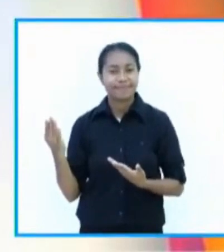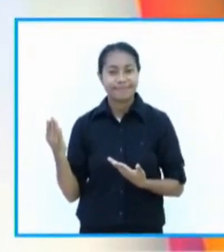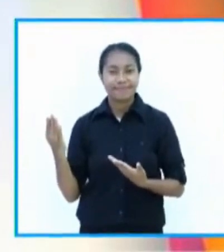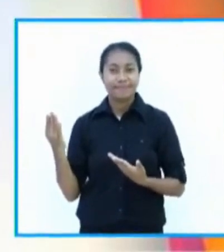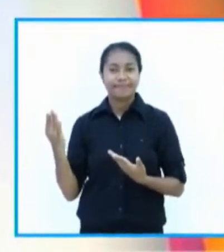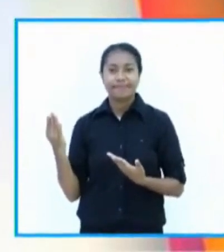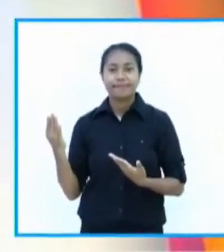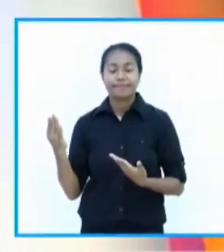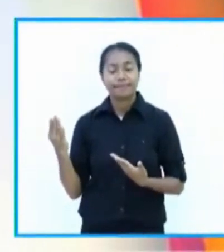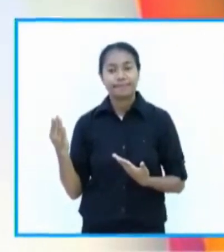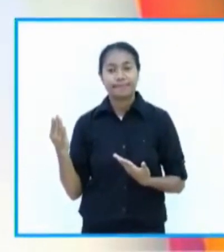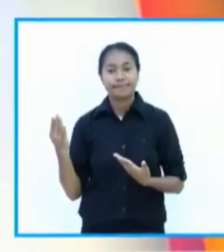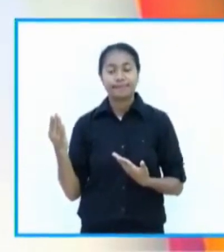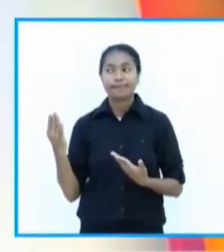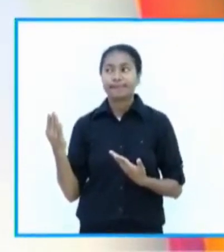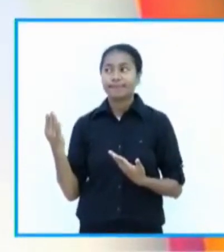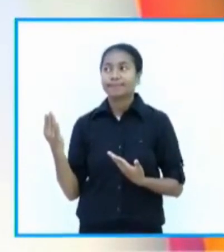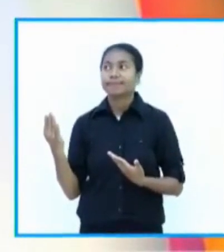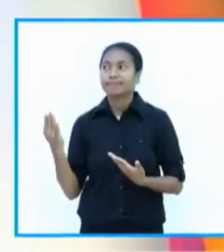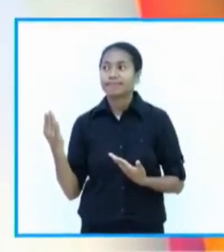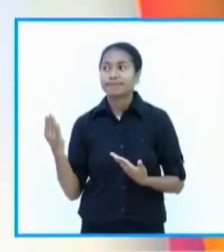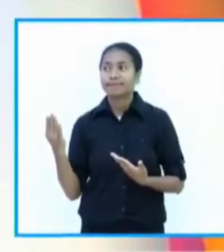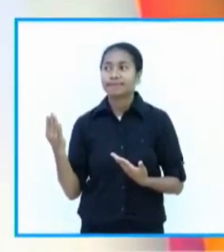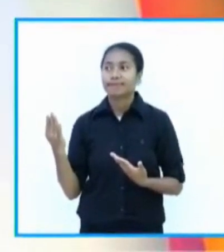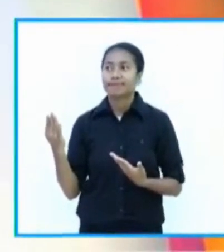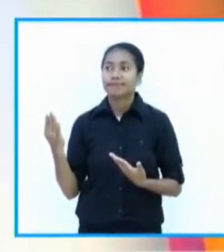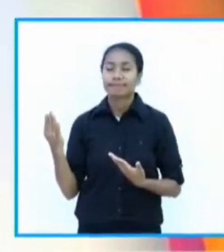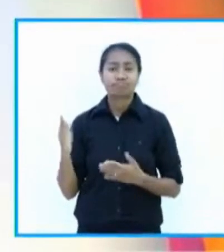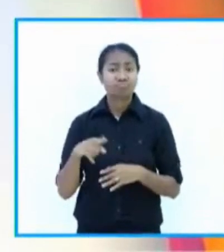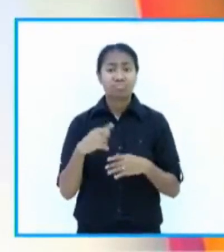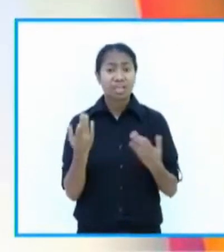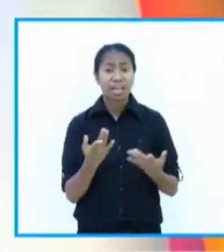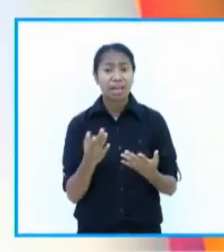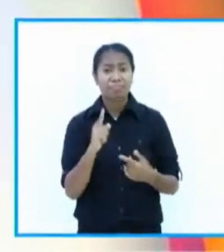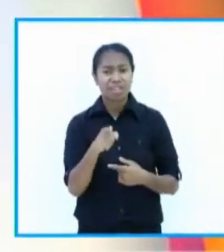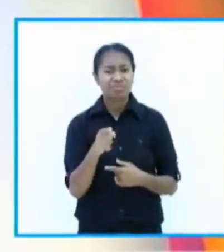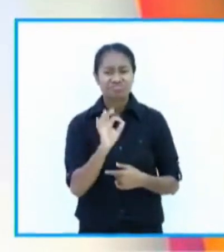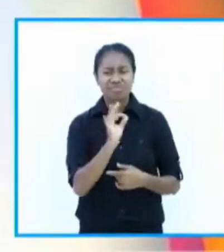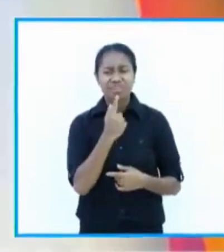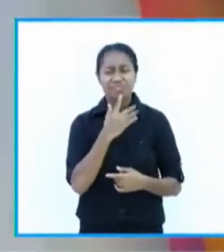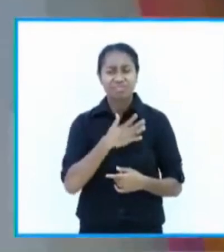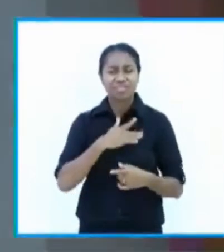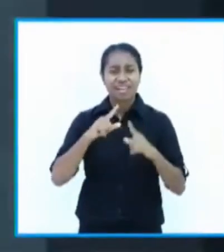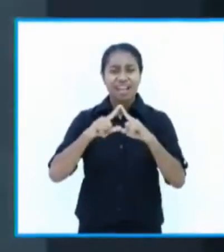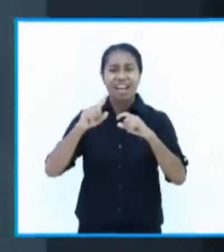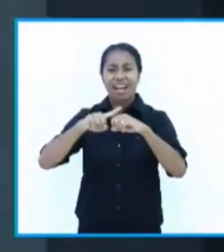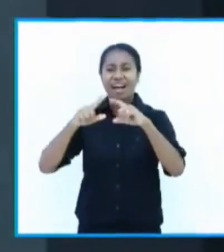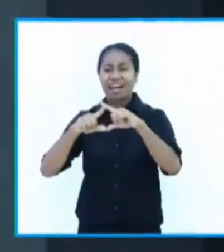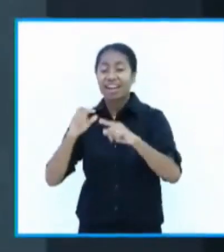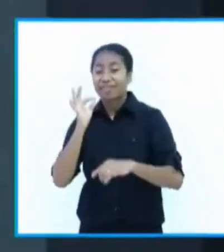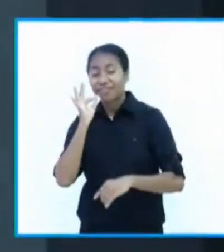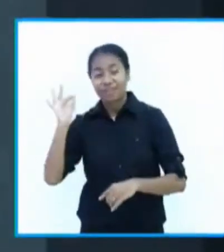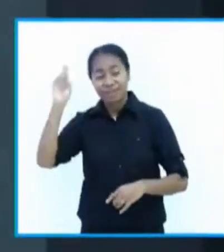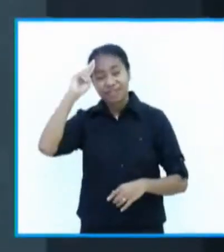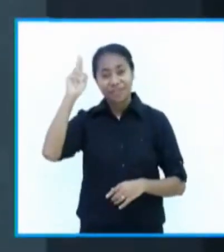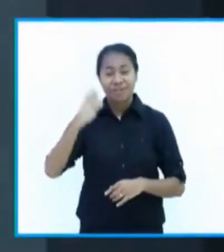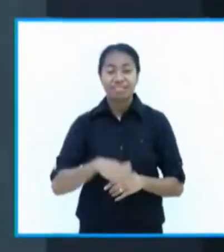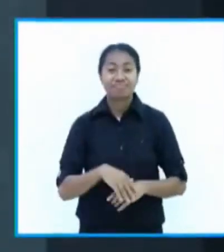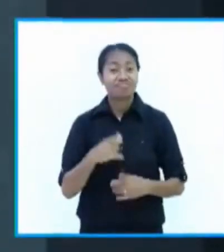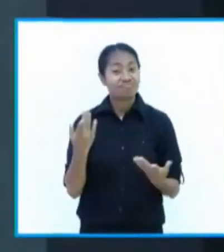dan dalam masa percobaan mereka murtad hai kenapa tidak berakar didalam Firman karena itu